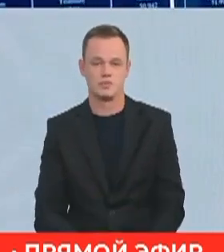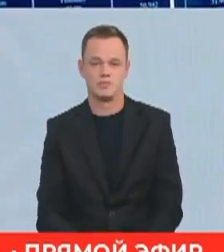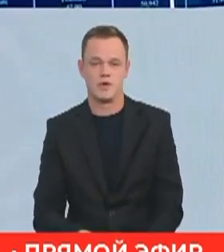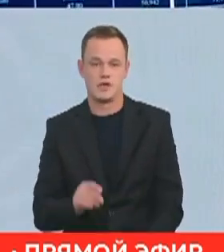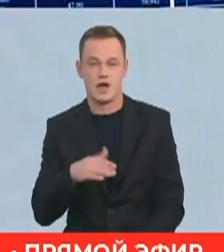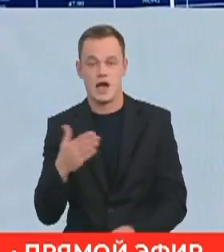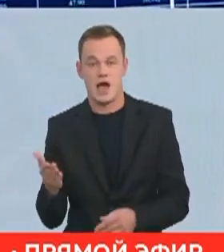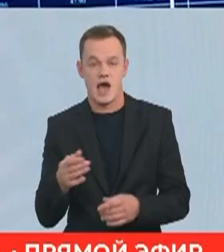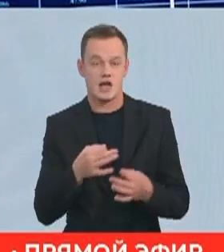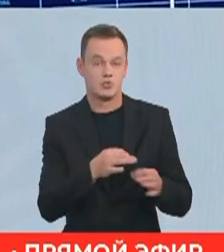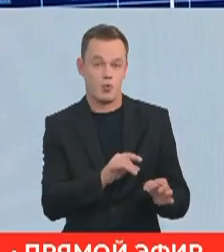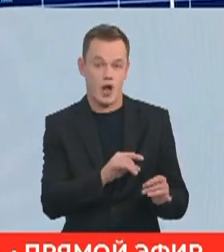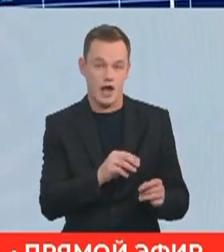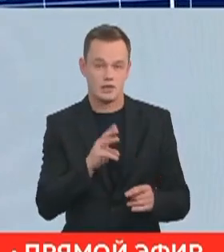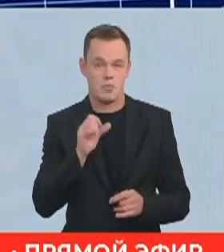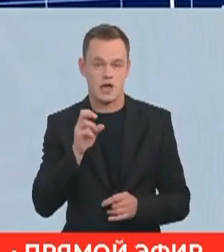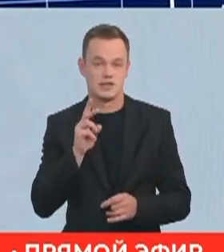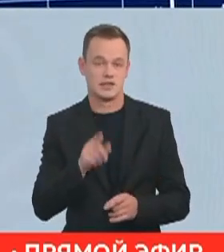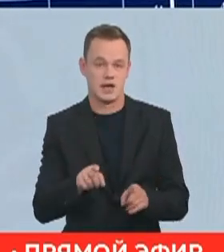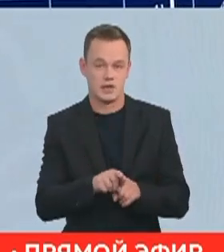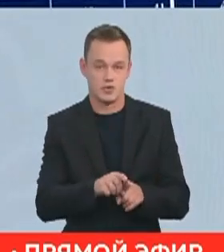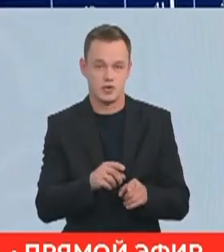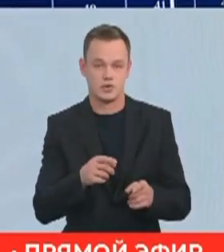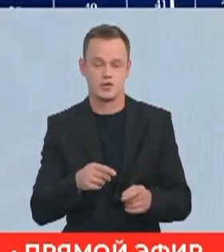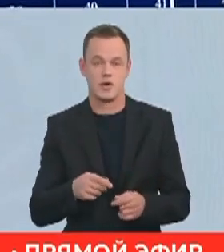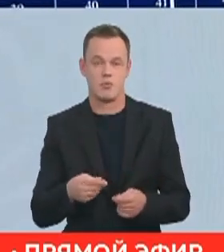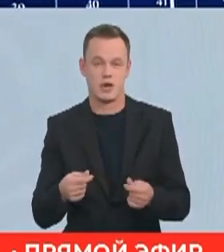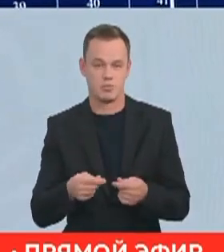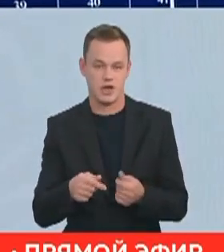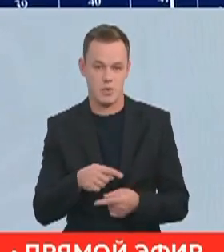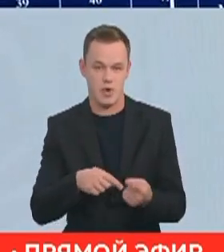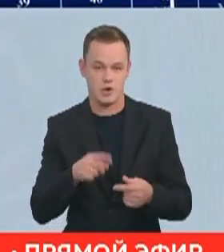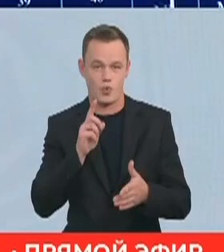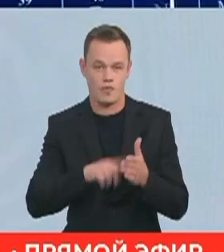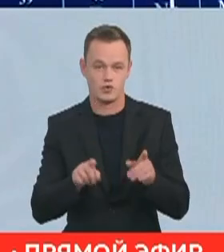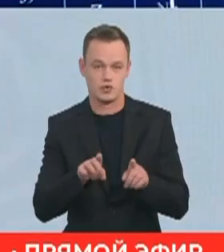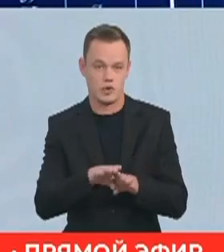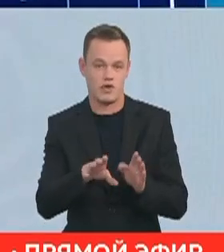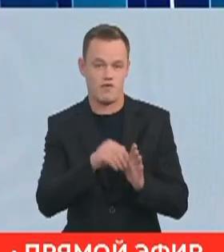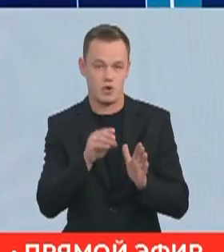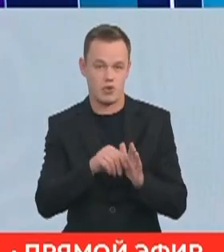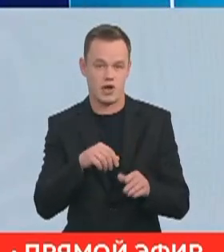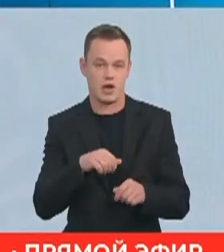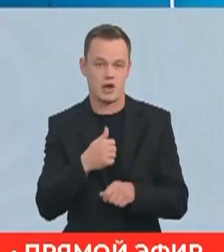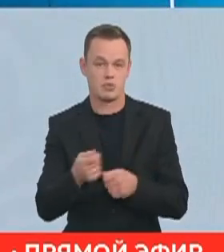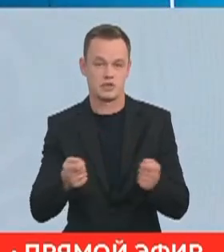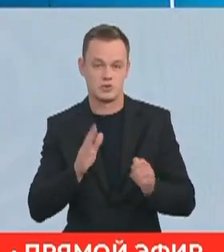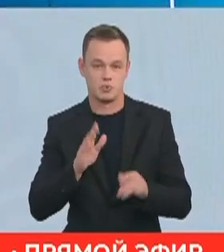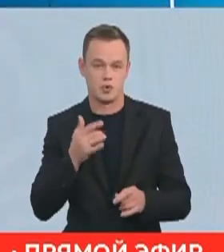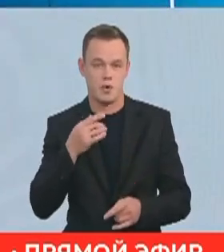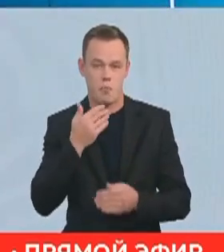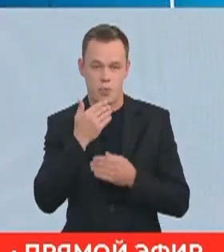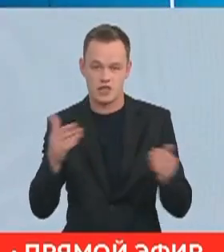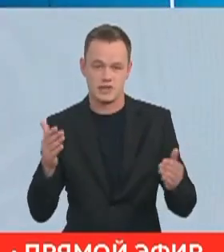стороне республиканца и Илон Маск. Американский предприниматель убежден, предстоящие выборы президента США станут